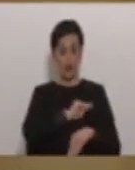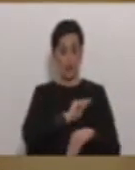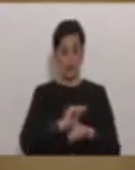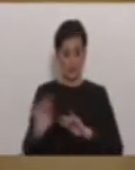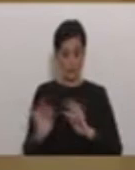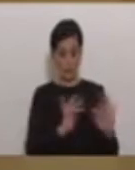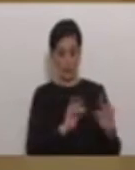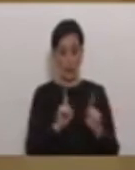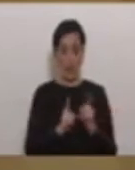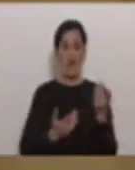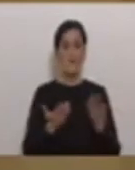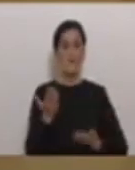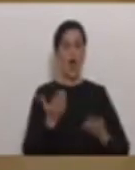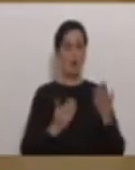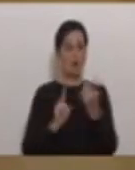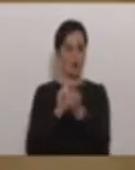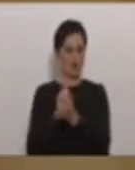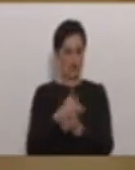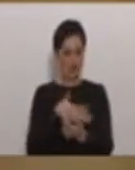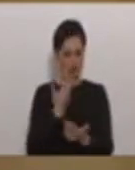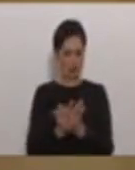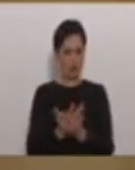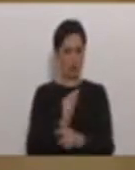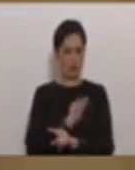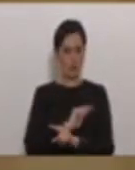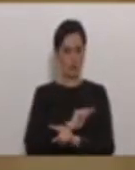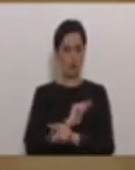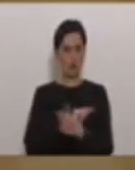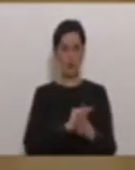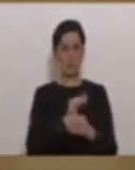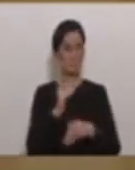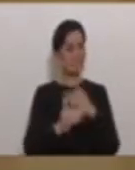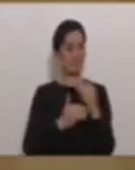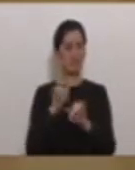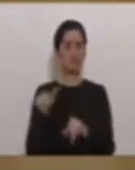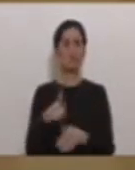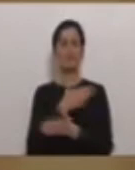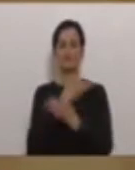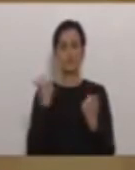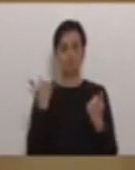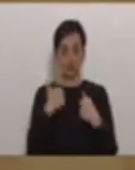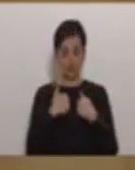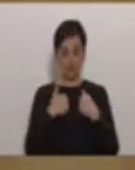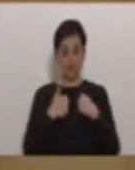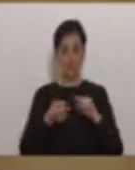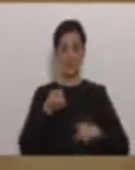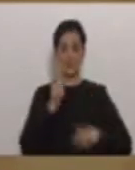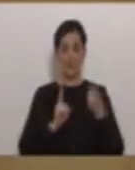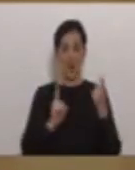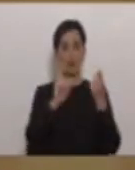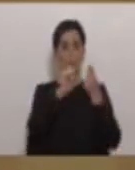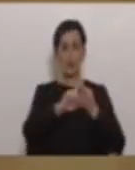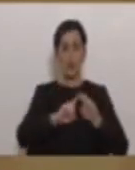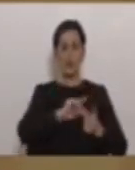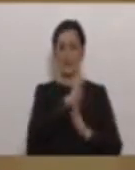შორის ბაკურიანის შეხვედრებზე საკმაოდ აქტიურად მუშაობდნენ, პერსპექტივა არ გააჩნია, ვინაიდან ჩვენ და ჩვენი რეალური მოკავშირეები ყველაფერს